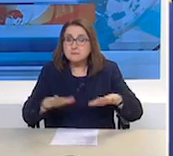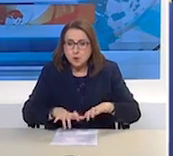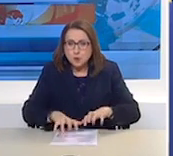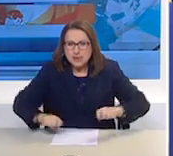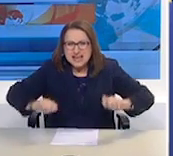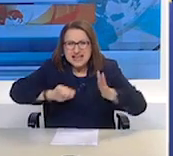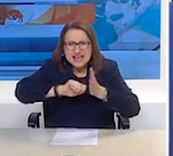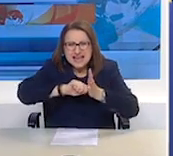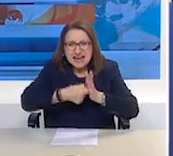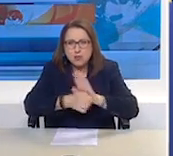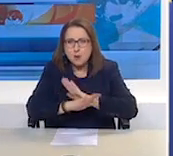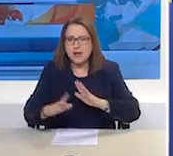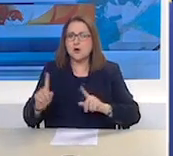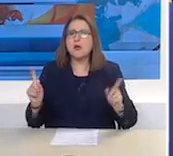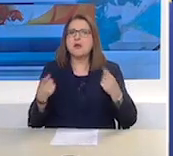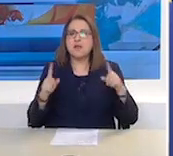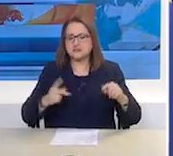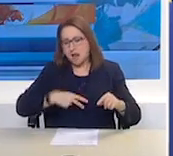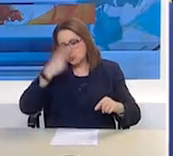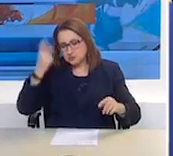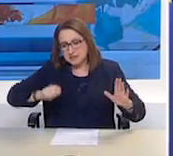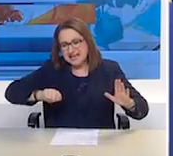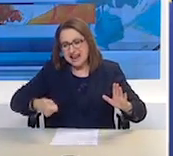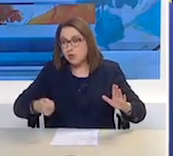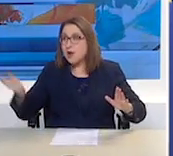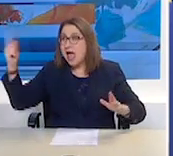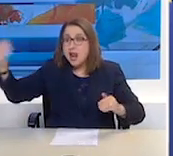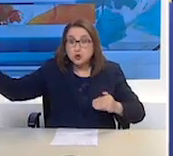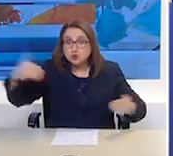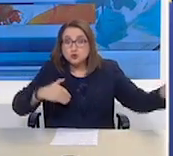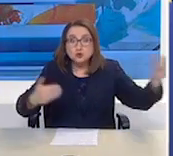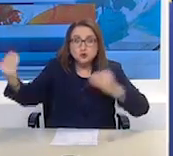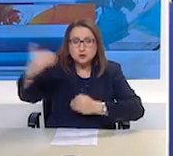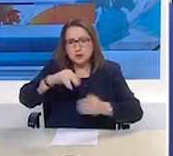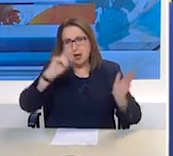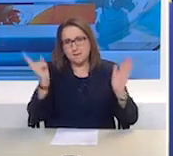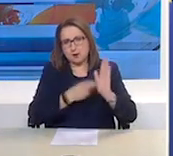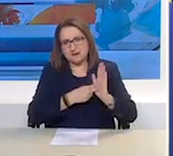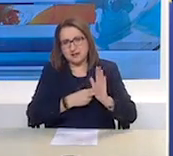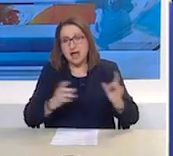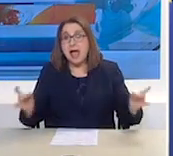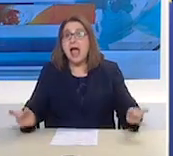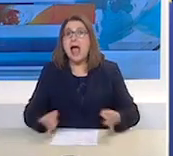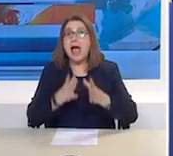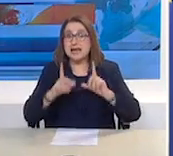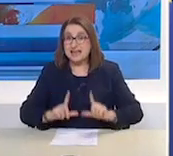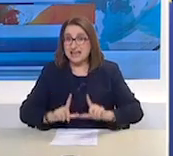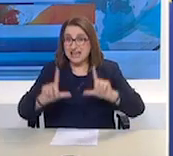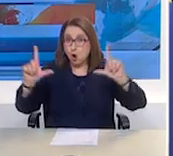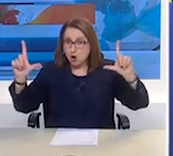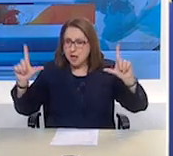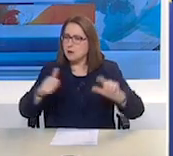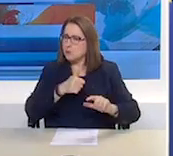από τον ή την εκπαιδευτικό. Σε περίπτωση που αποφασιστεί η μετάδοση και εικόνας, θα φαίνονται μόνο ο